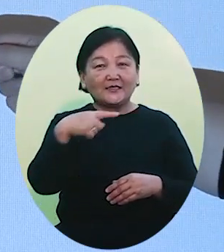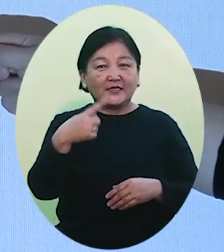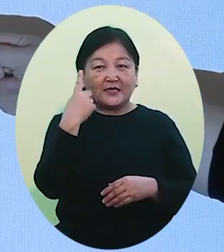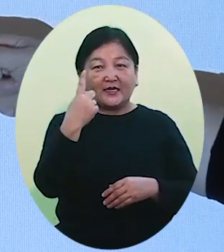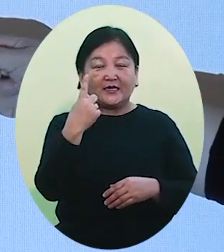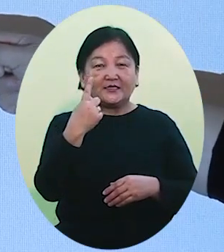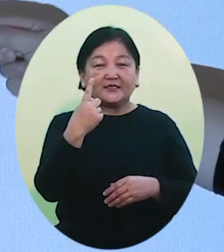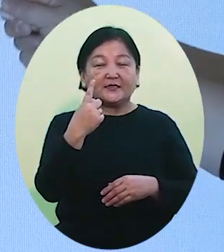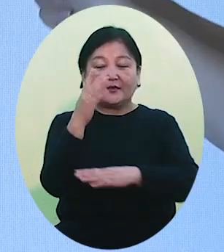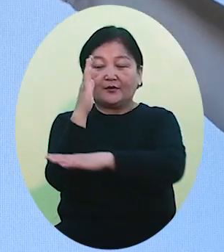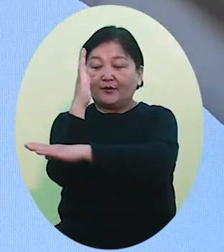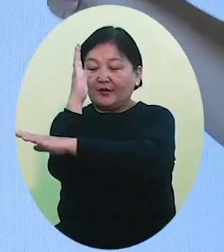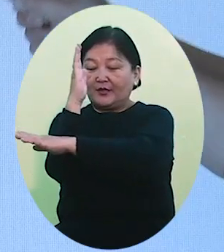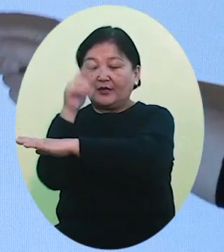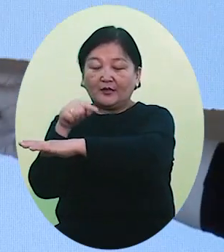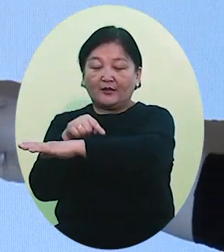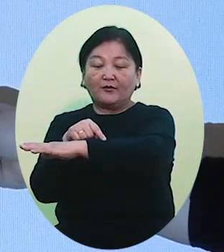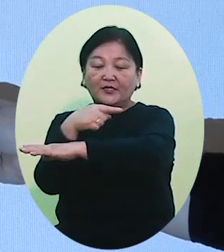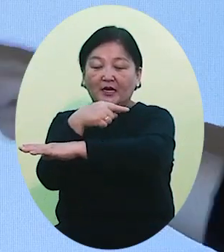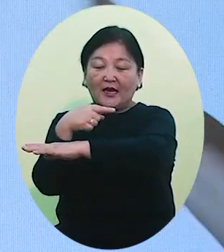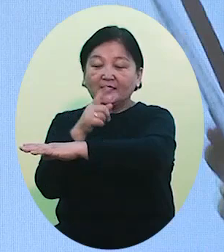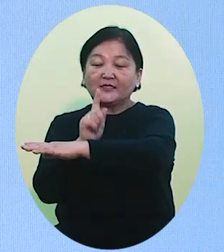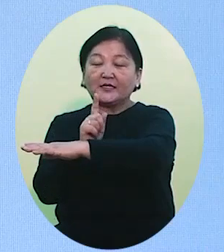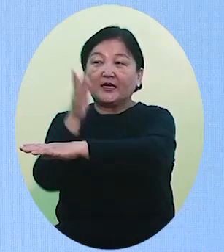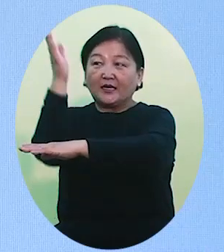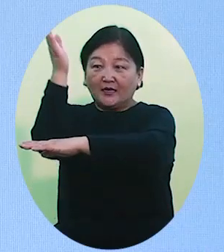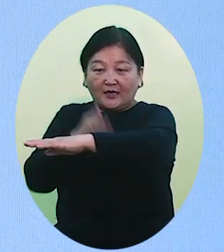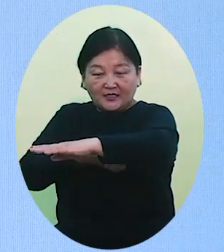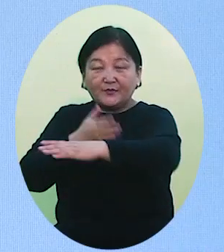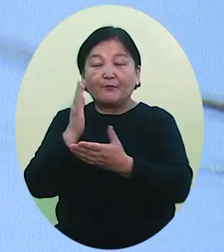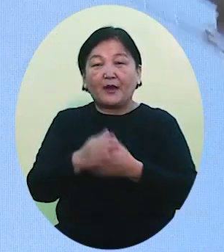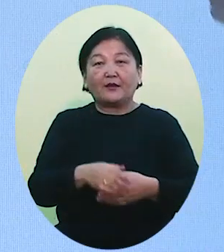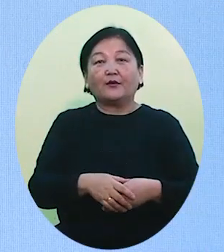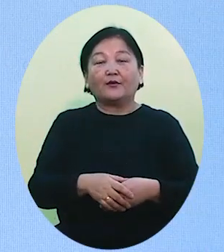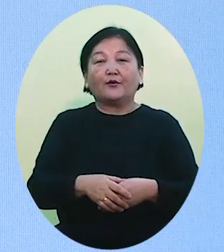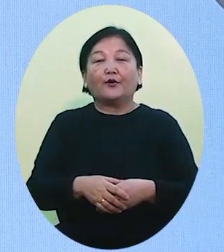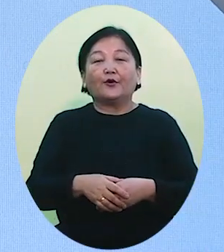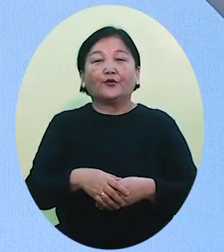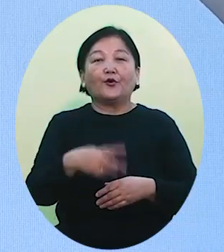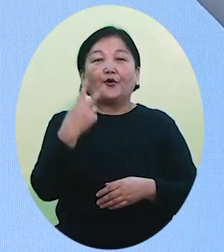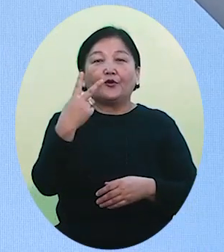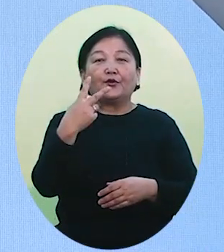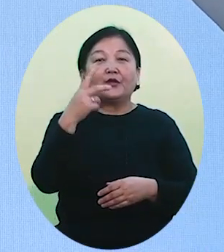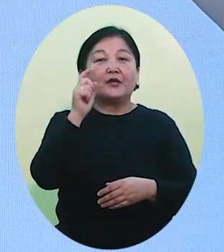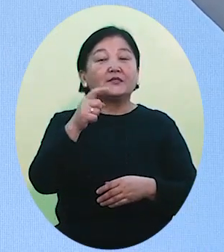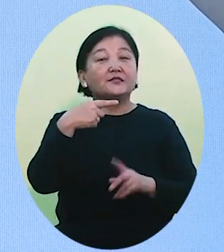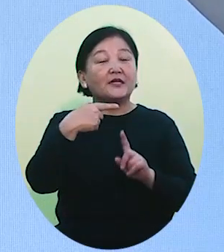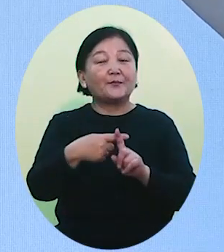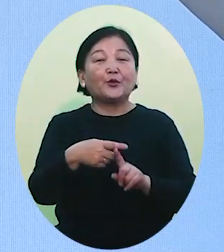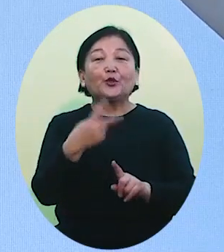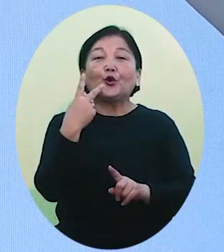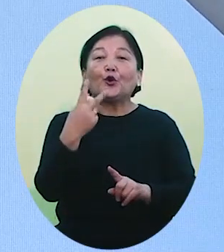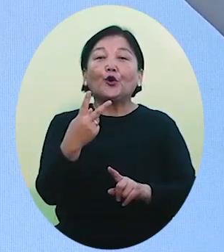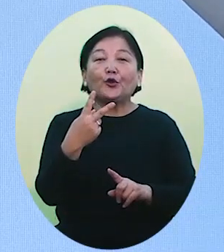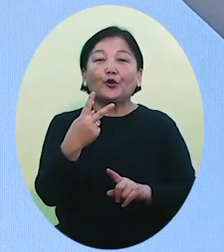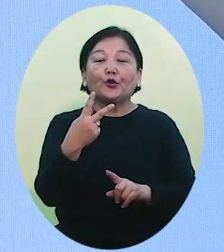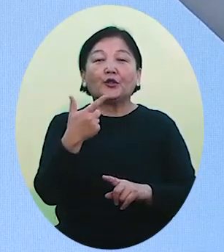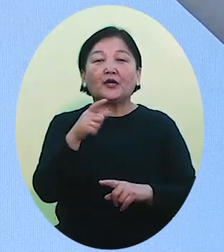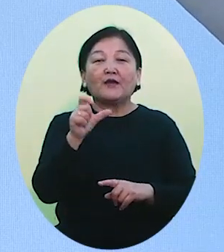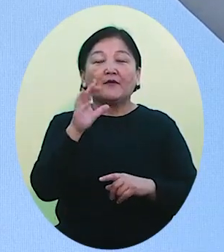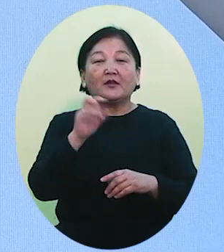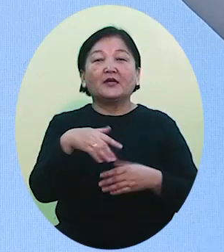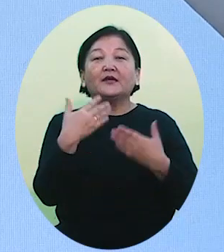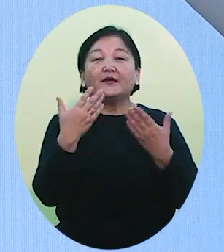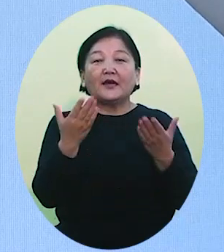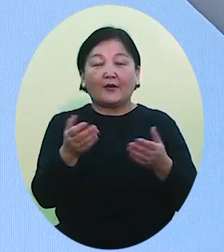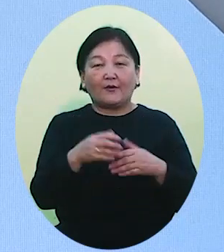тэгэхээр хасхныг гэсэн цэгийг дайрсан шулуун зурагдж байна. За одоо 2x дээр нэмэх нь 2.